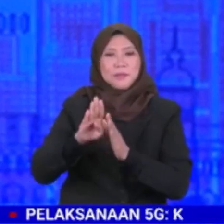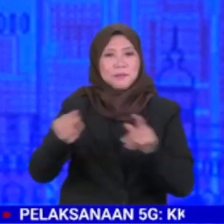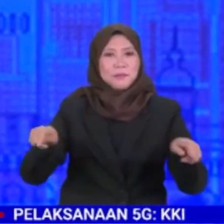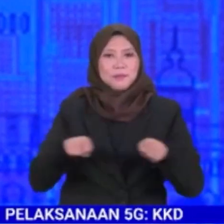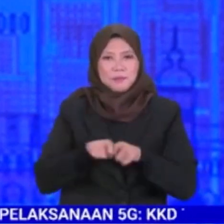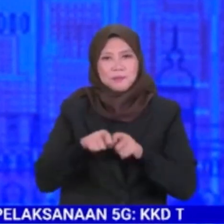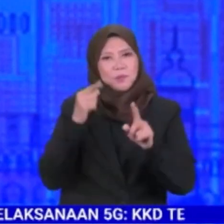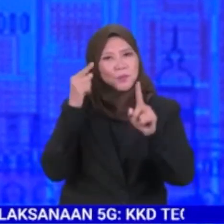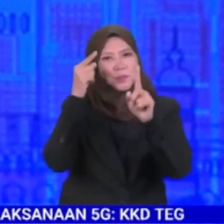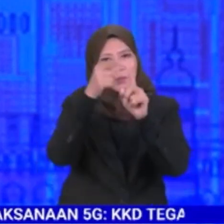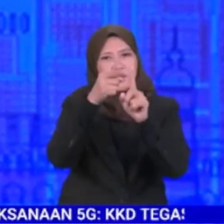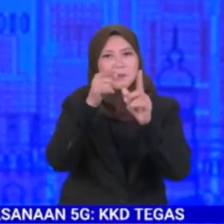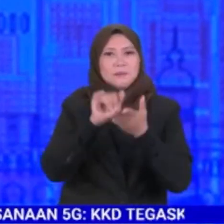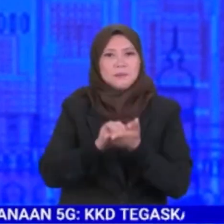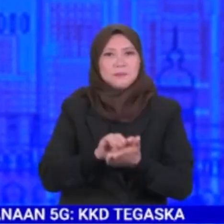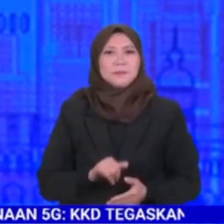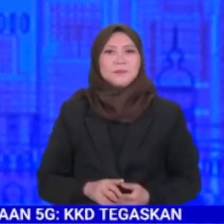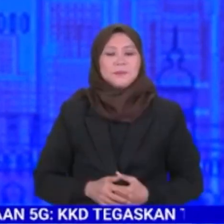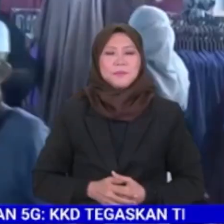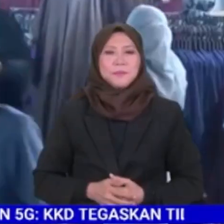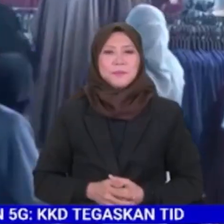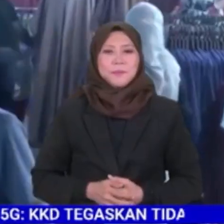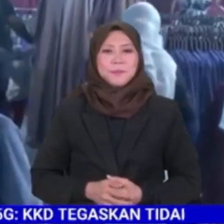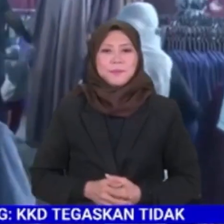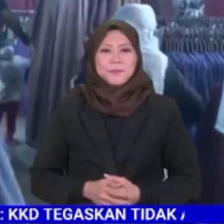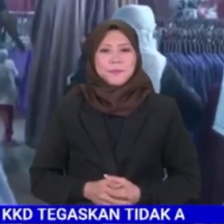bagi tujuan itu.